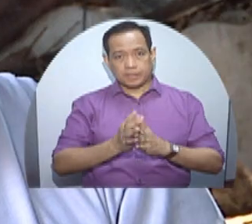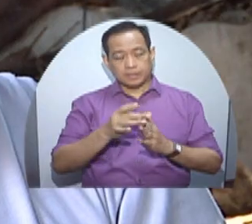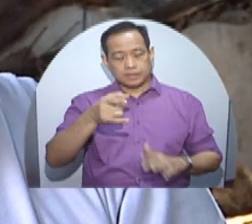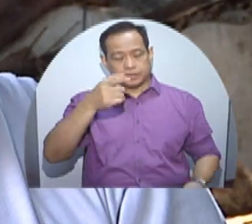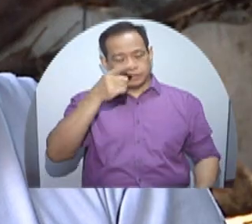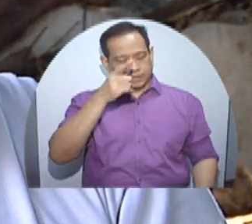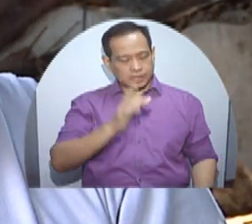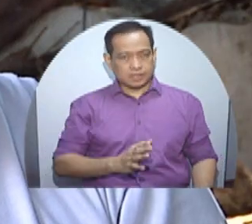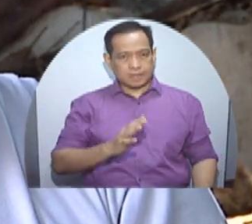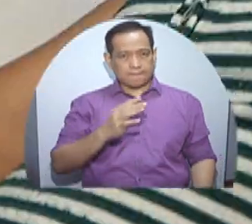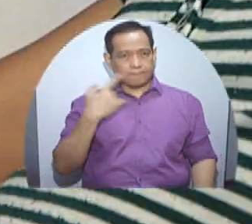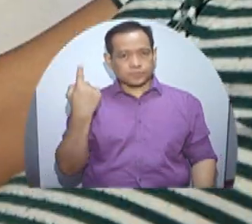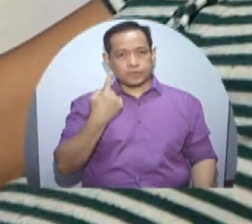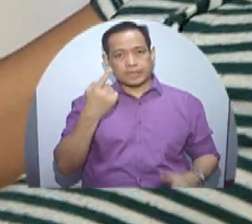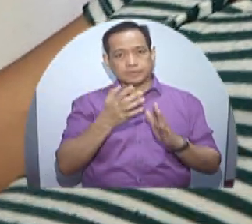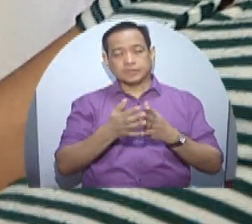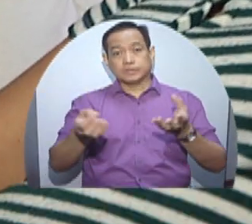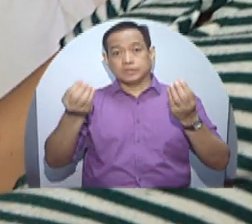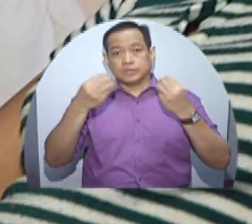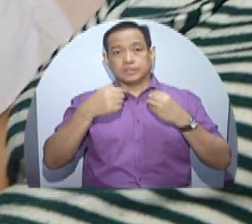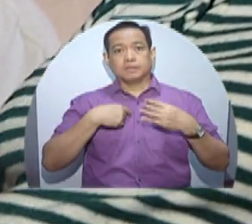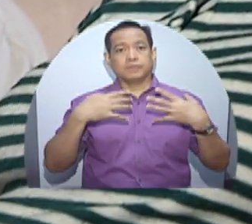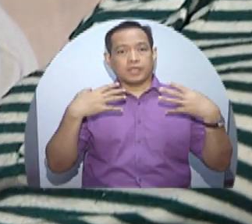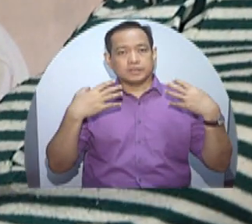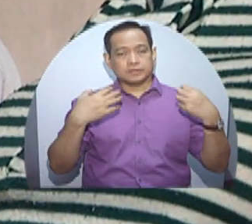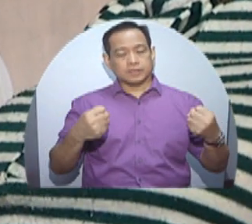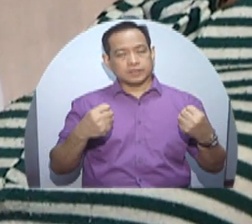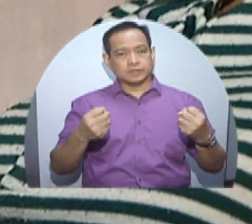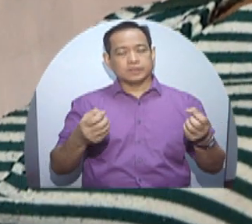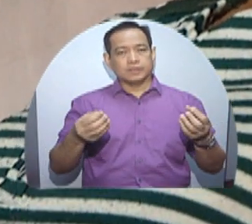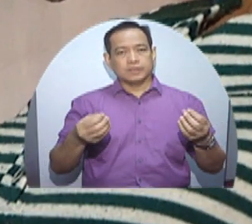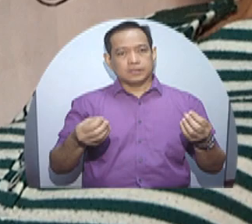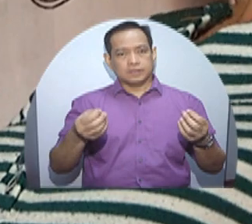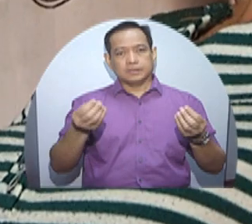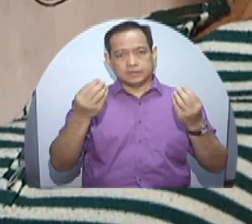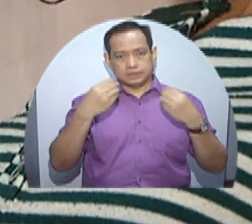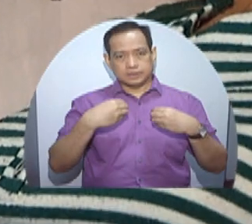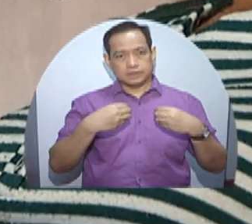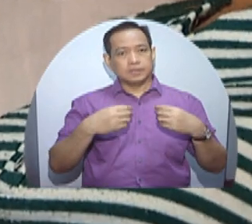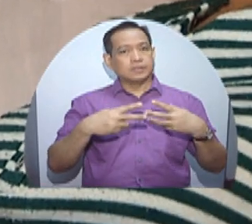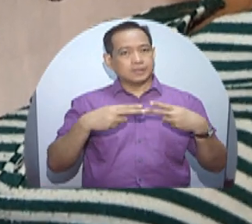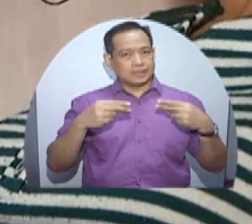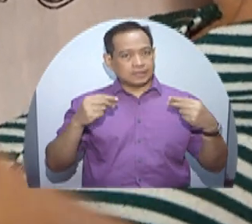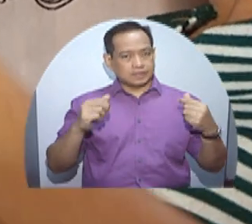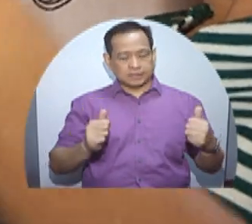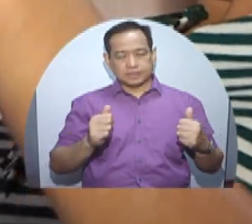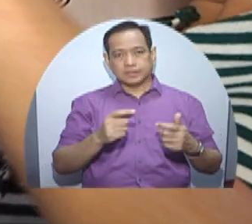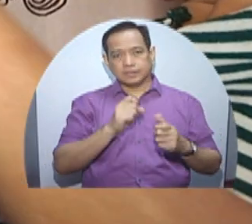ko tumatawag parati na... bigyan niya ako ng kalakasan at bigyan niya ako ng kagalingan